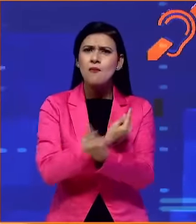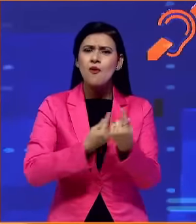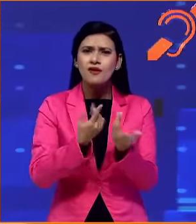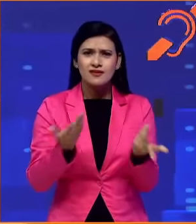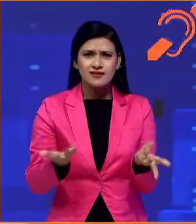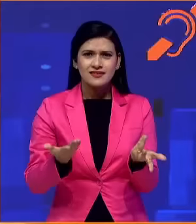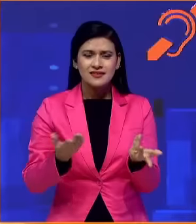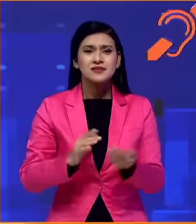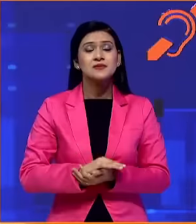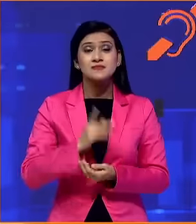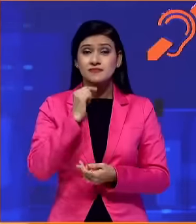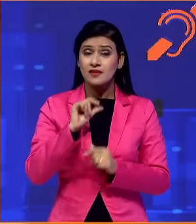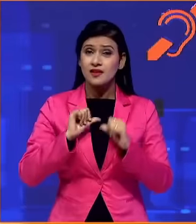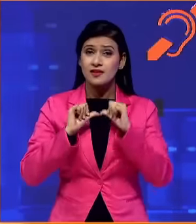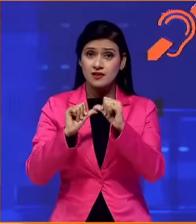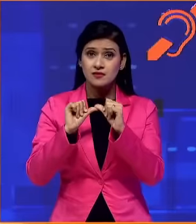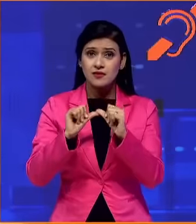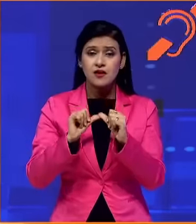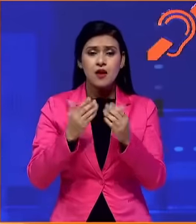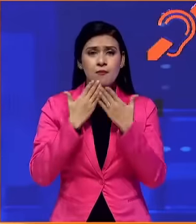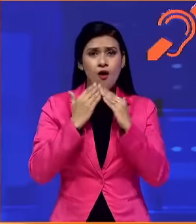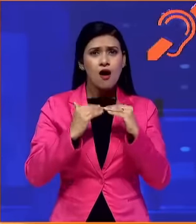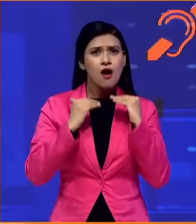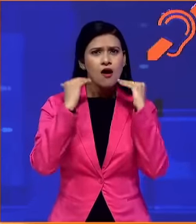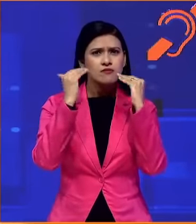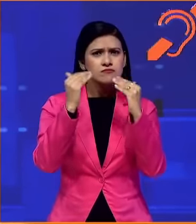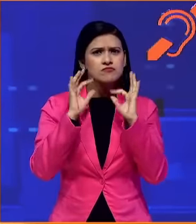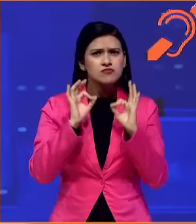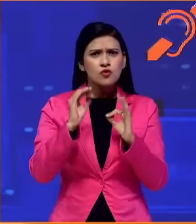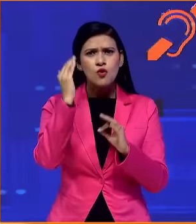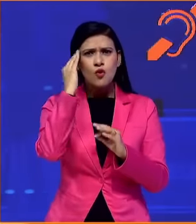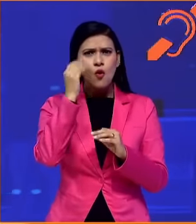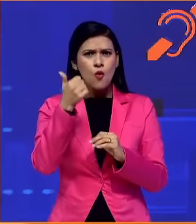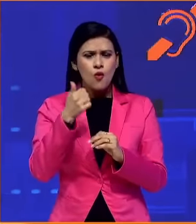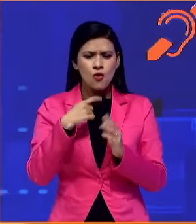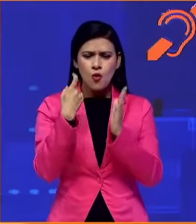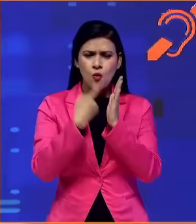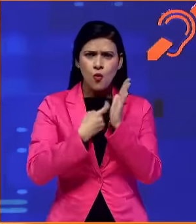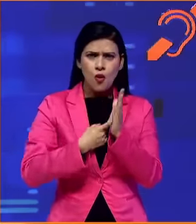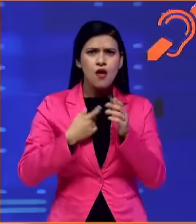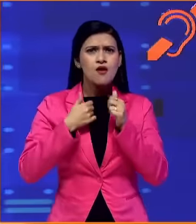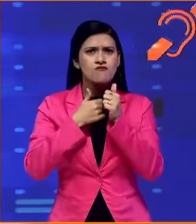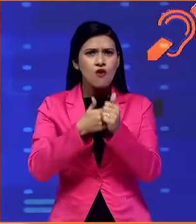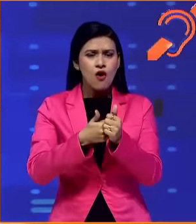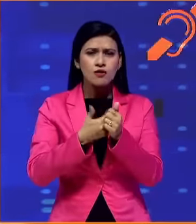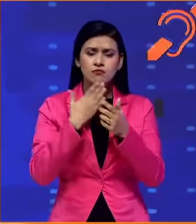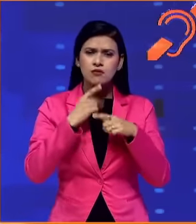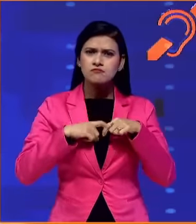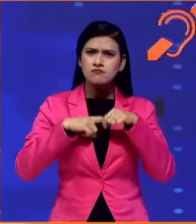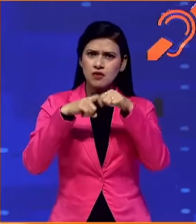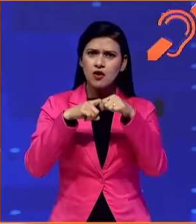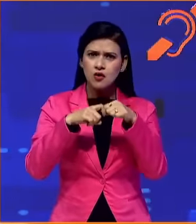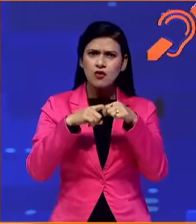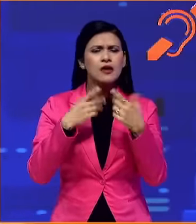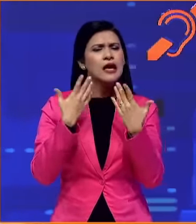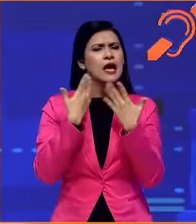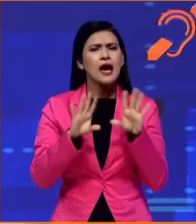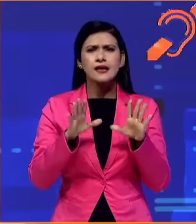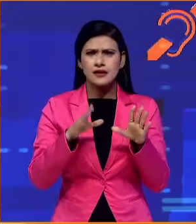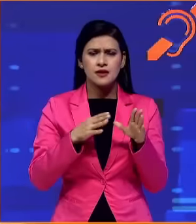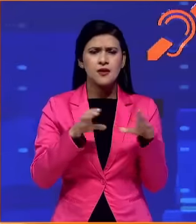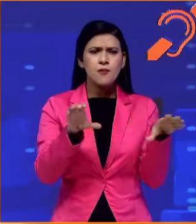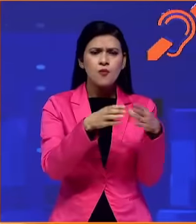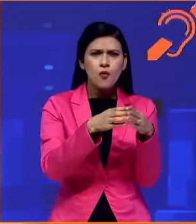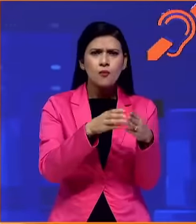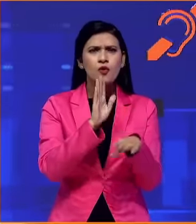में,यदिमजबूत सिद्धांतों,दृढ़विश्वासोंऔरअच्छी योग्यताओंवालेशिक्षितलोगराजनीतिमेंप्रवेशकरतेहैं, चाहेवेकिसीभीपार्टीके